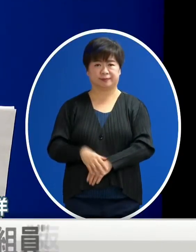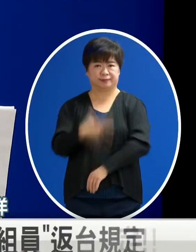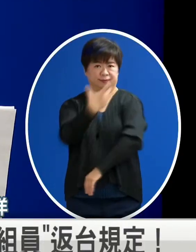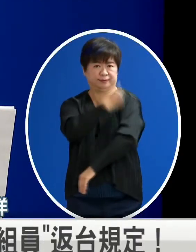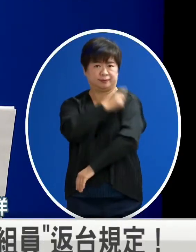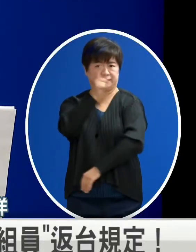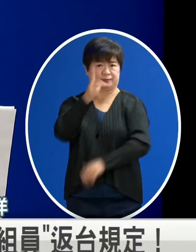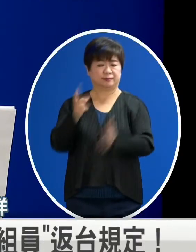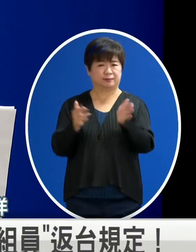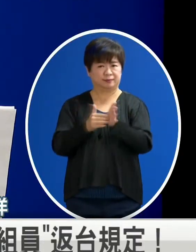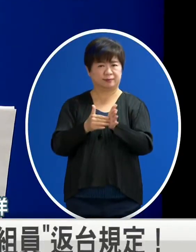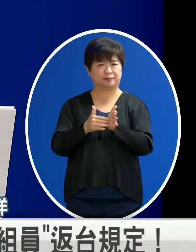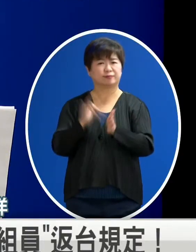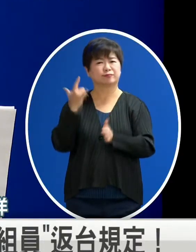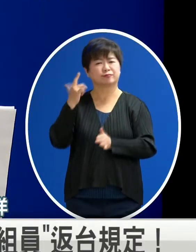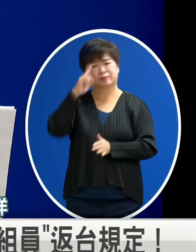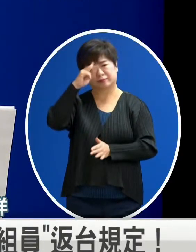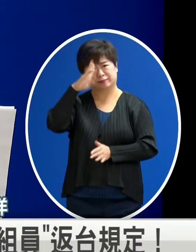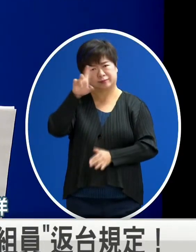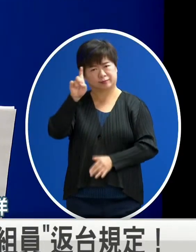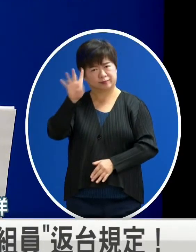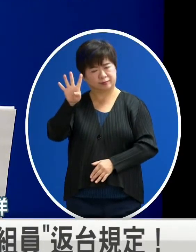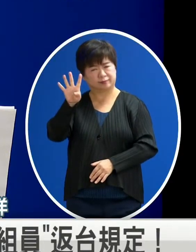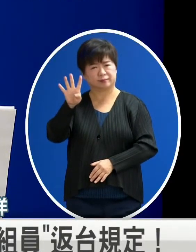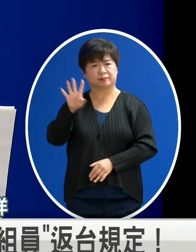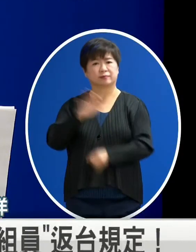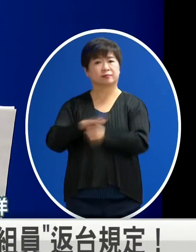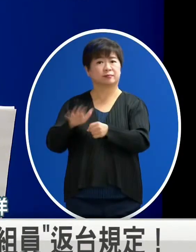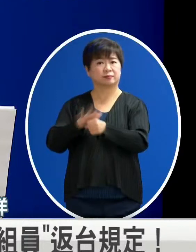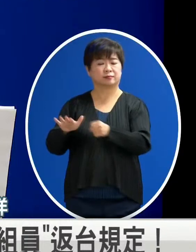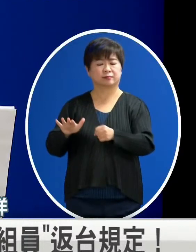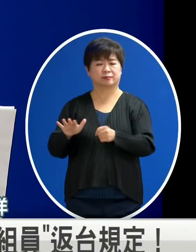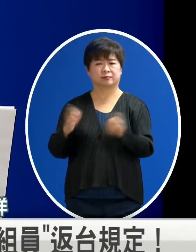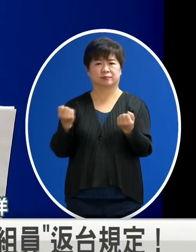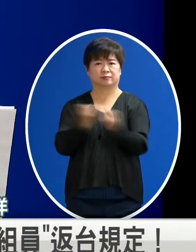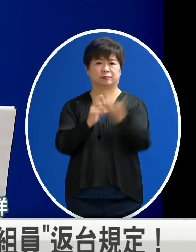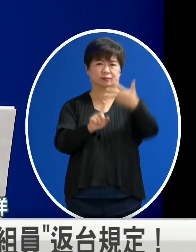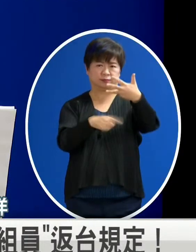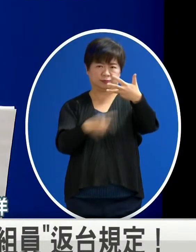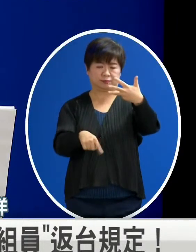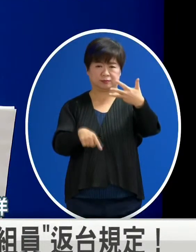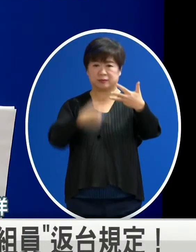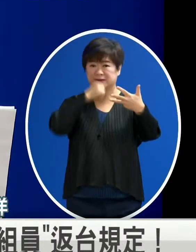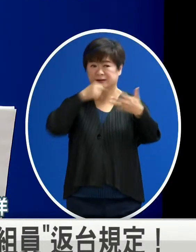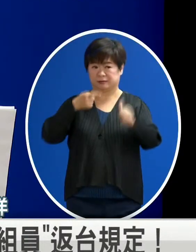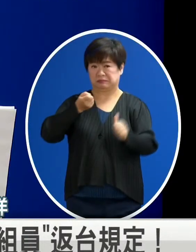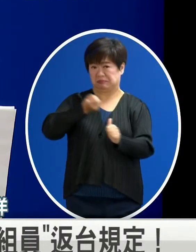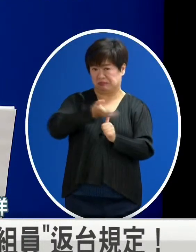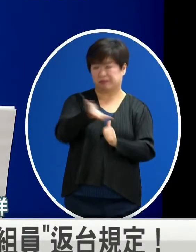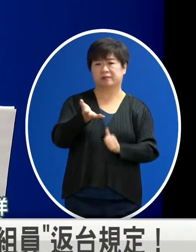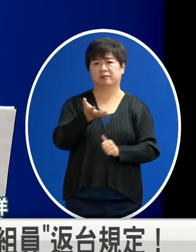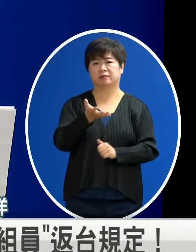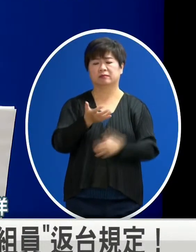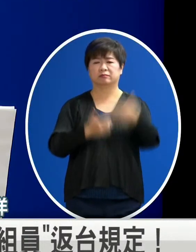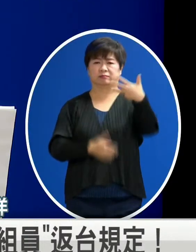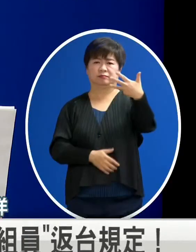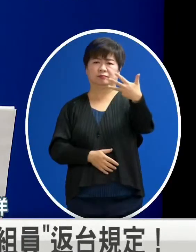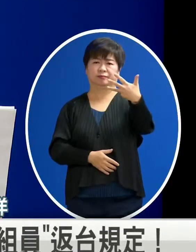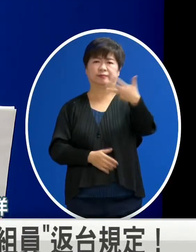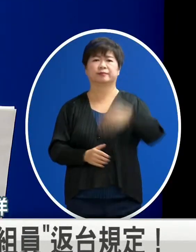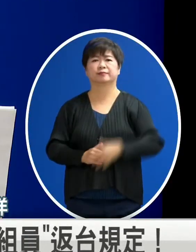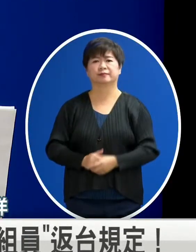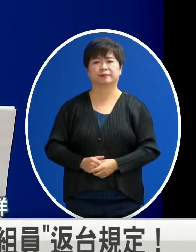2剂接种后14天。就是目前有8例，这是以本土而言了哈。那这如果我